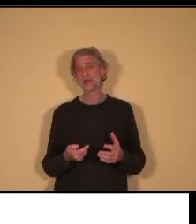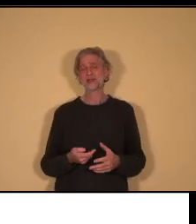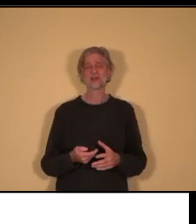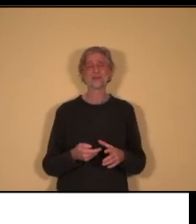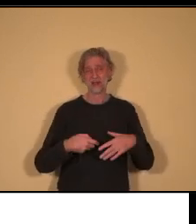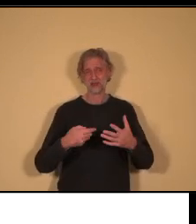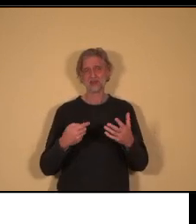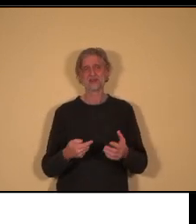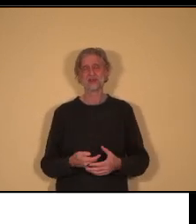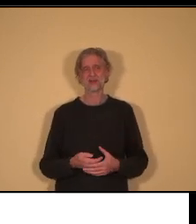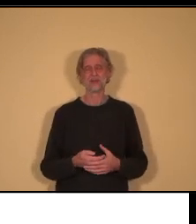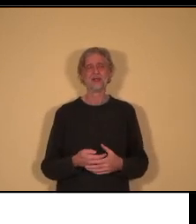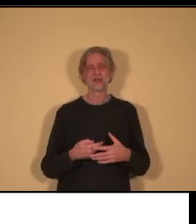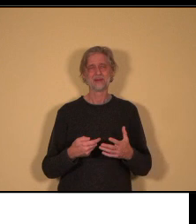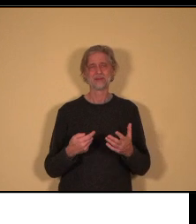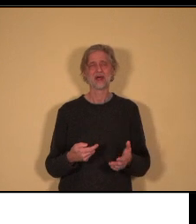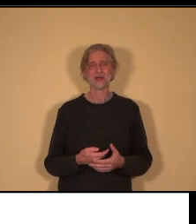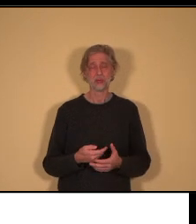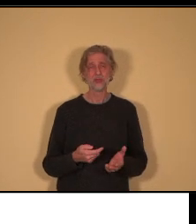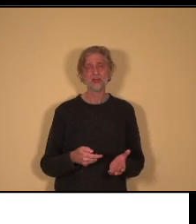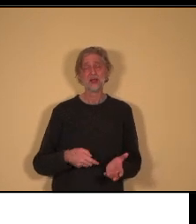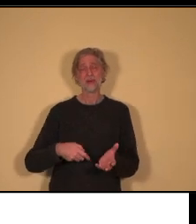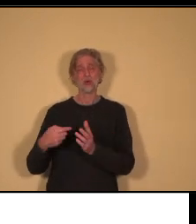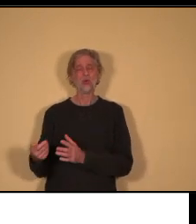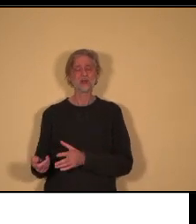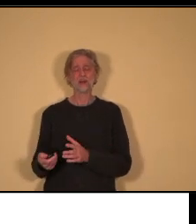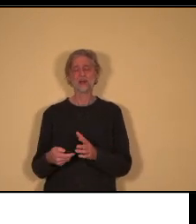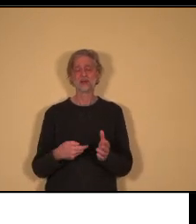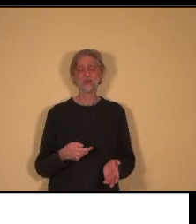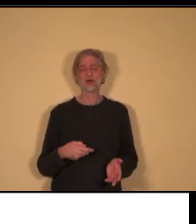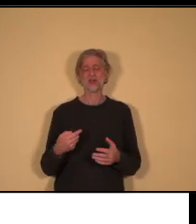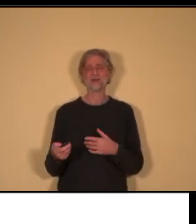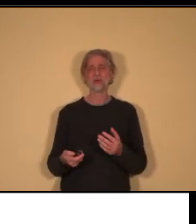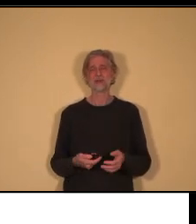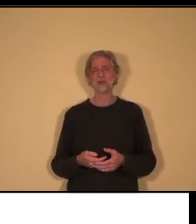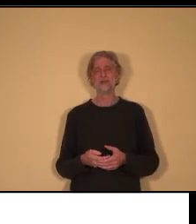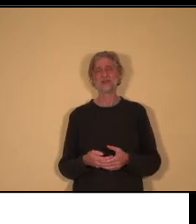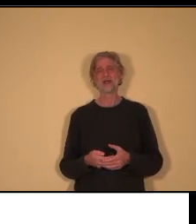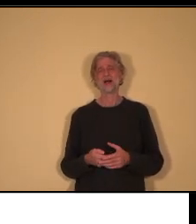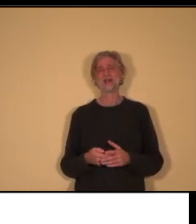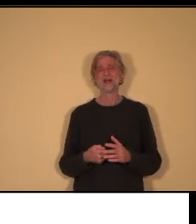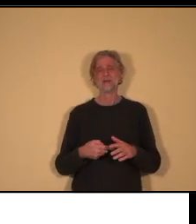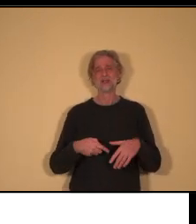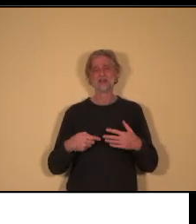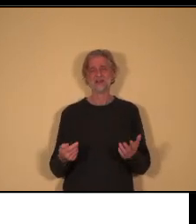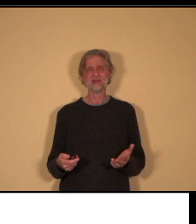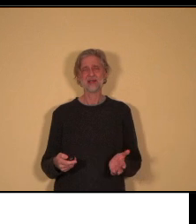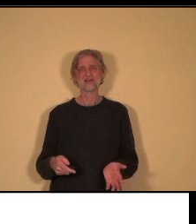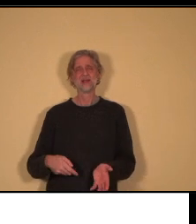CO2-Amin-Mischung, nenne ich das jetzt mal, daran gebunden, bei hoher Temperatur, also etwa 150 Grad,